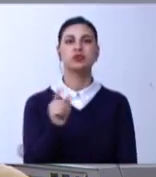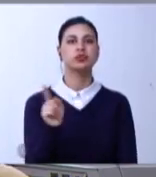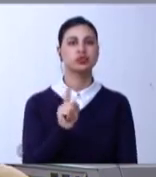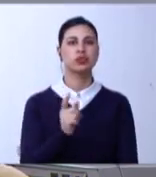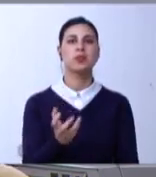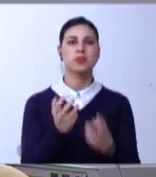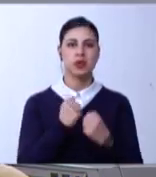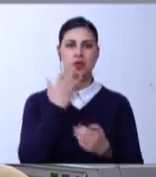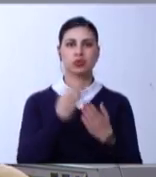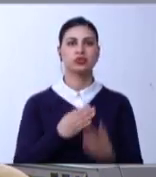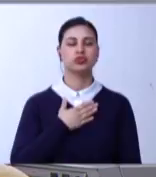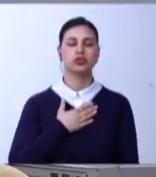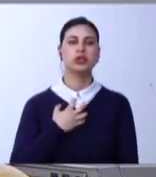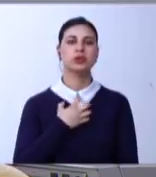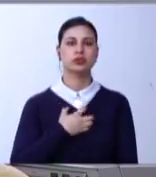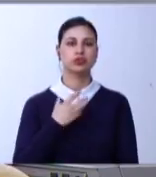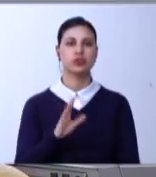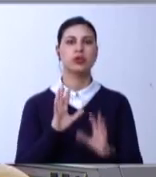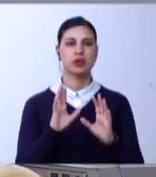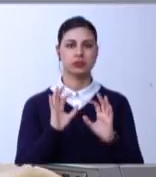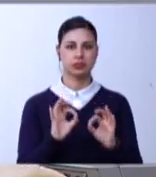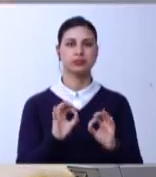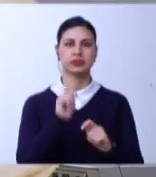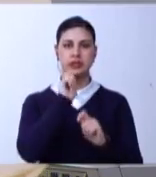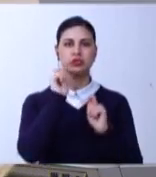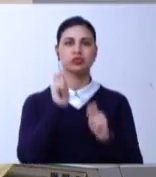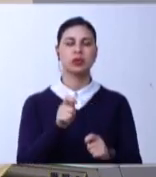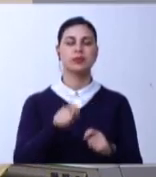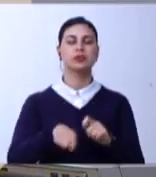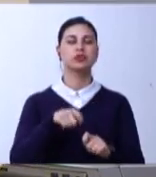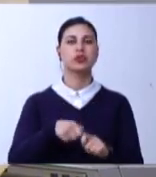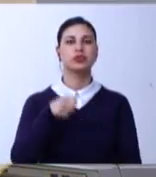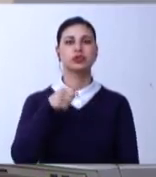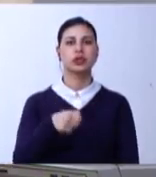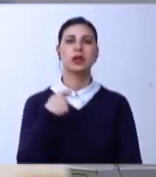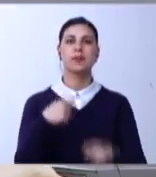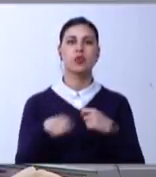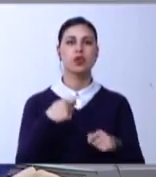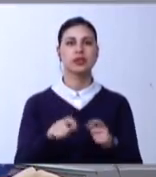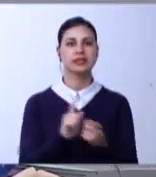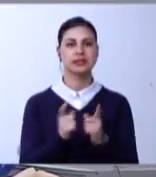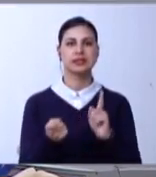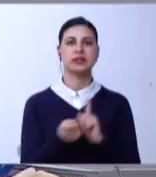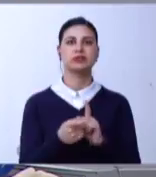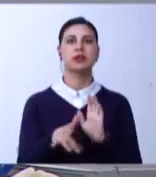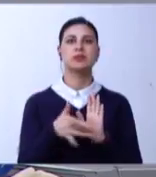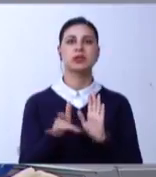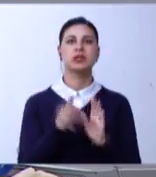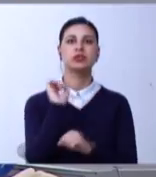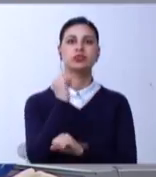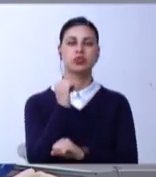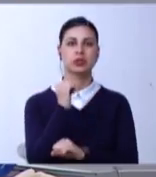რომ მიიღოთ ჩვენი მნიშვნელოვანი და კონცეპტუალური საჩუქრები. ქსოვილის ჩანთა პოლიეთილენის ნაცვლად, მინის